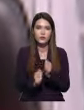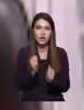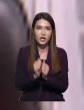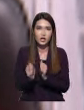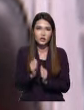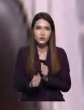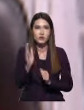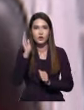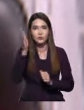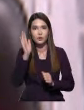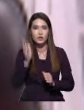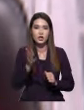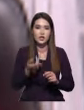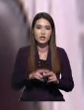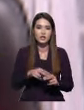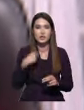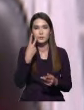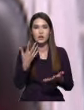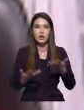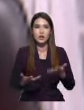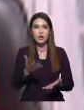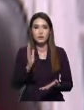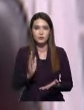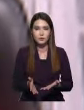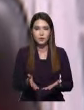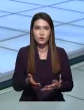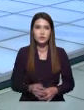яғни оң сальдосы бізде биыл ғана болады деп күтілуде.